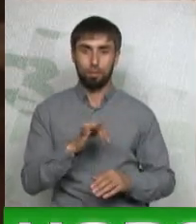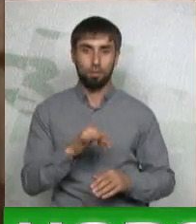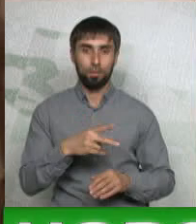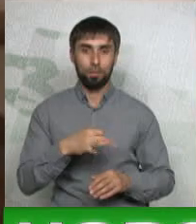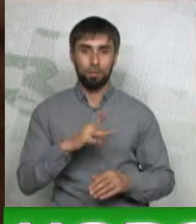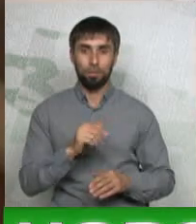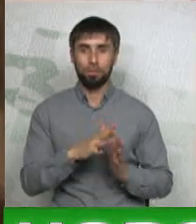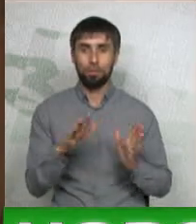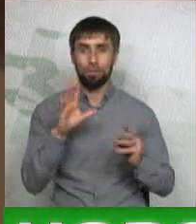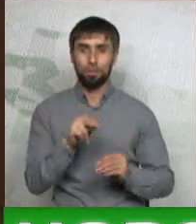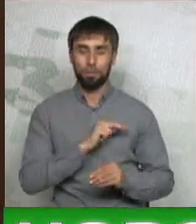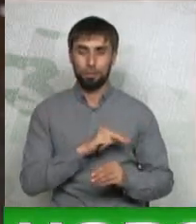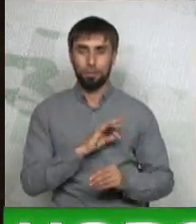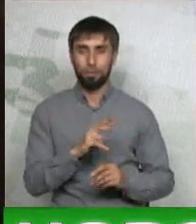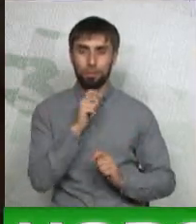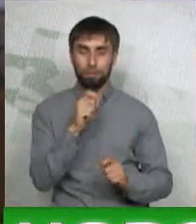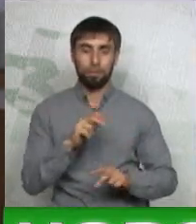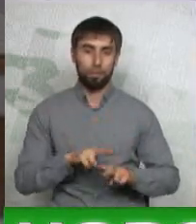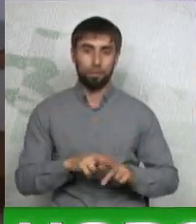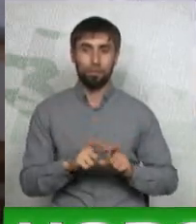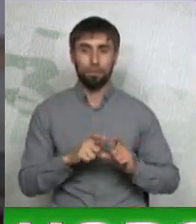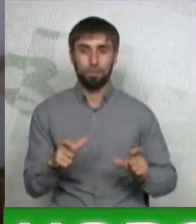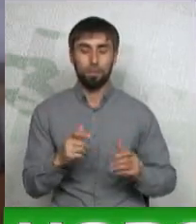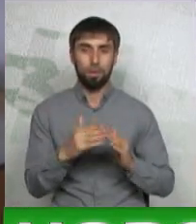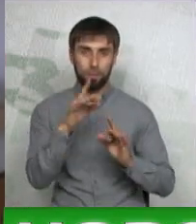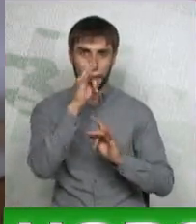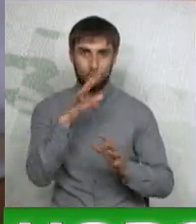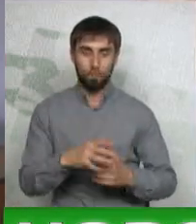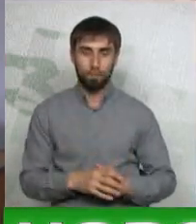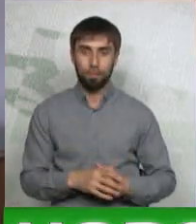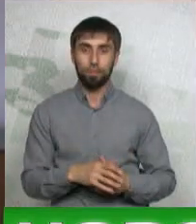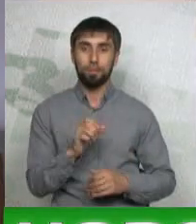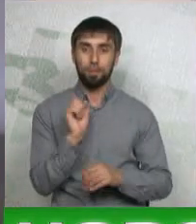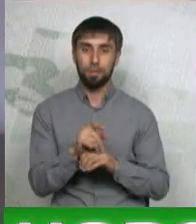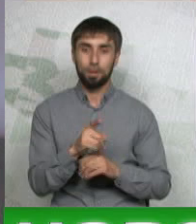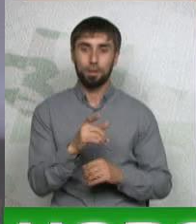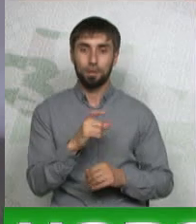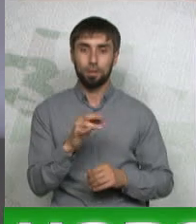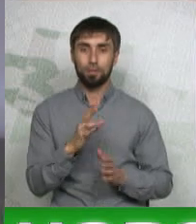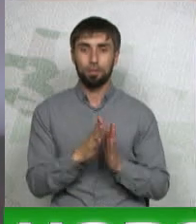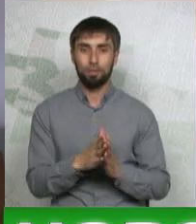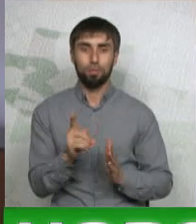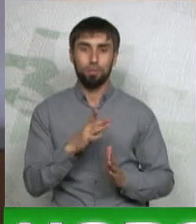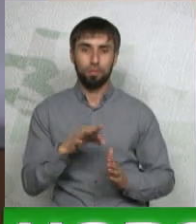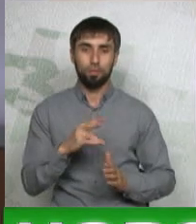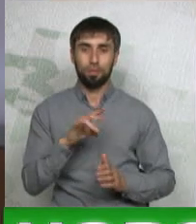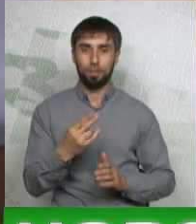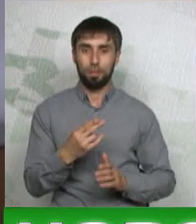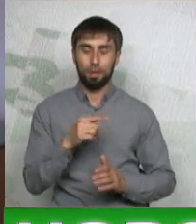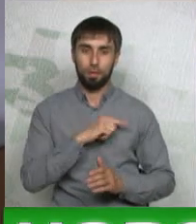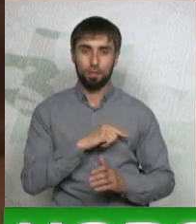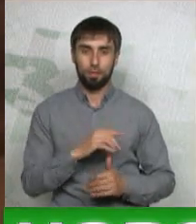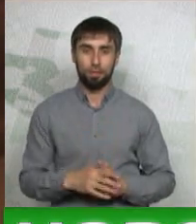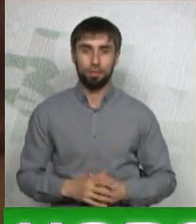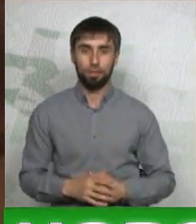ножовку. Большинство своих работ он дарит местным школам, домам культуры. А на заказ у Хасана обычно просит что-то национального